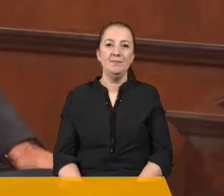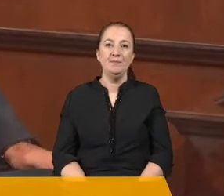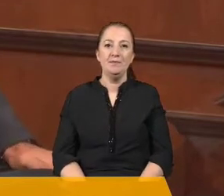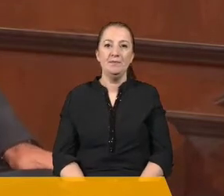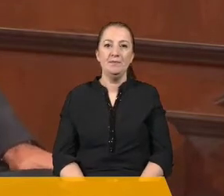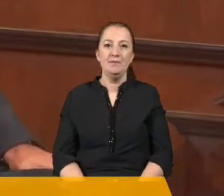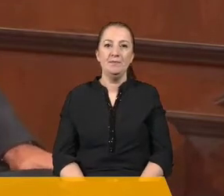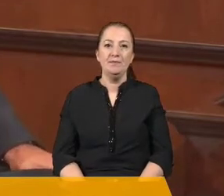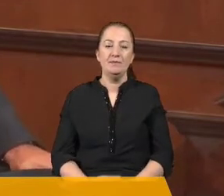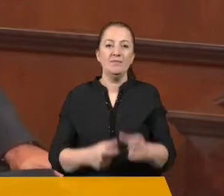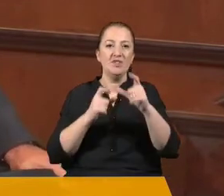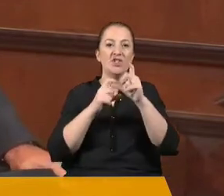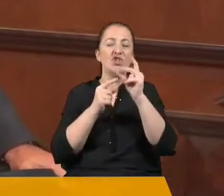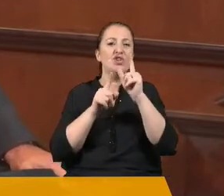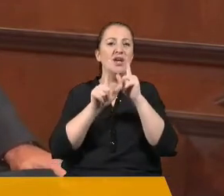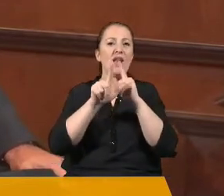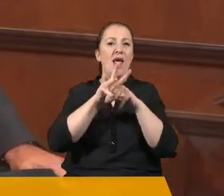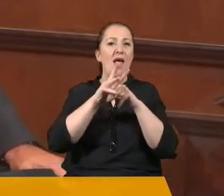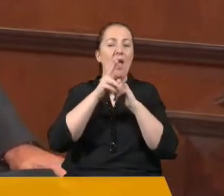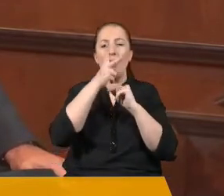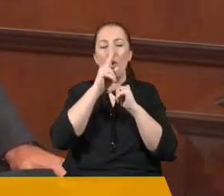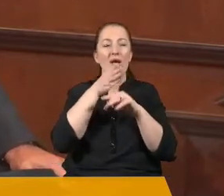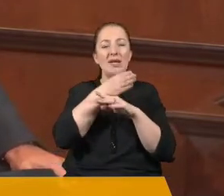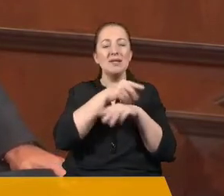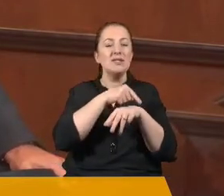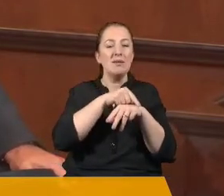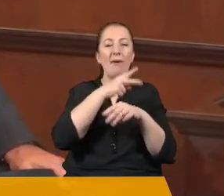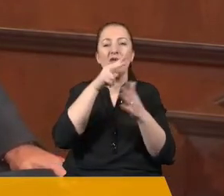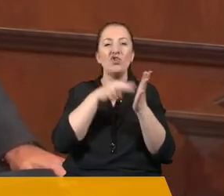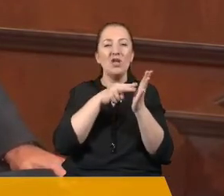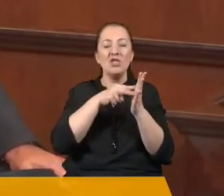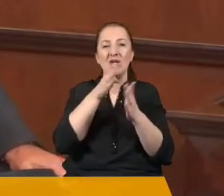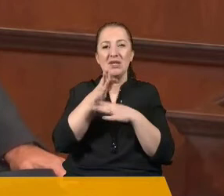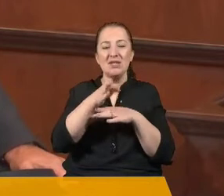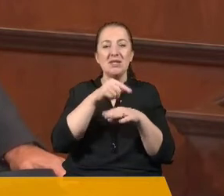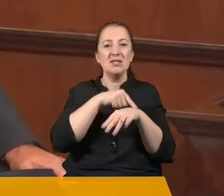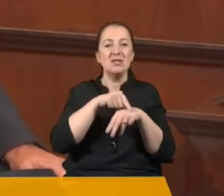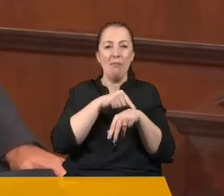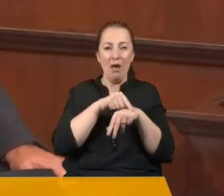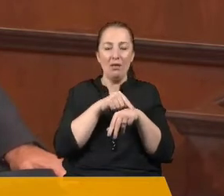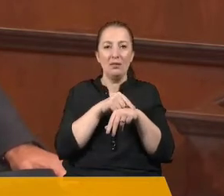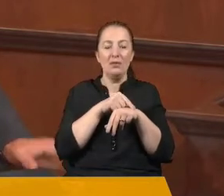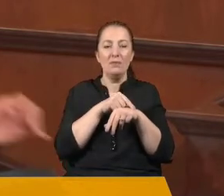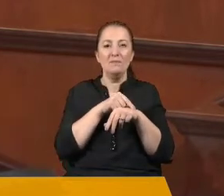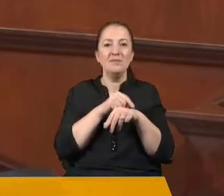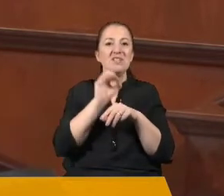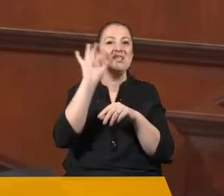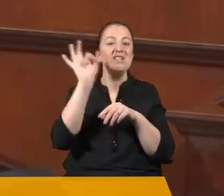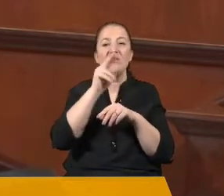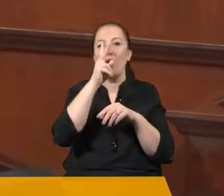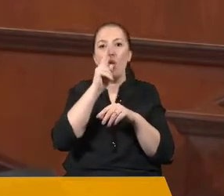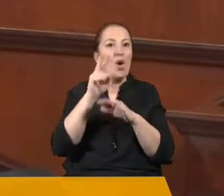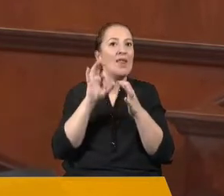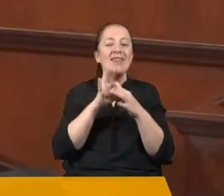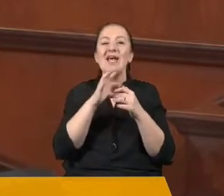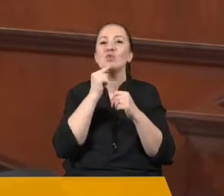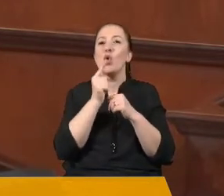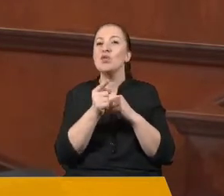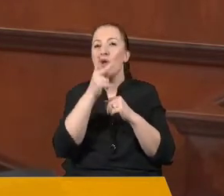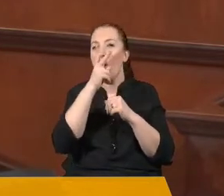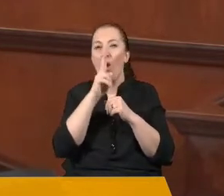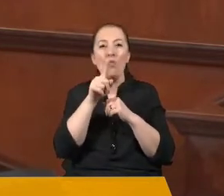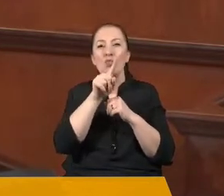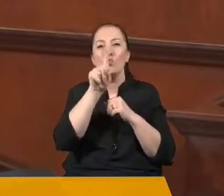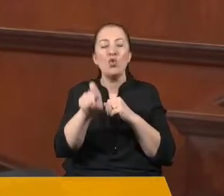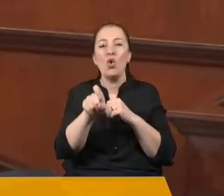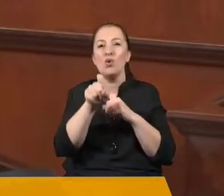Abi Şile'nin köyüne gittiğiniz zaman, Çatalca'ya gittiğiniz zaman, köylerine gittiğiniz zaman, Silivri'nin köyü, ne söyleyeceksiniz köylü bu soruyu